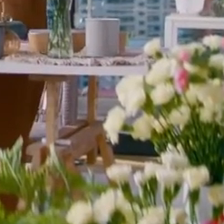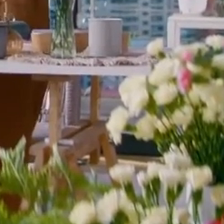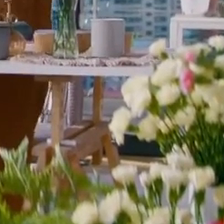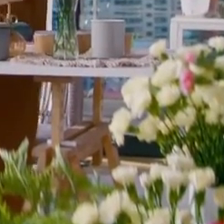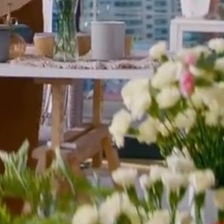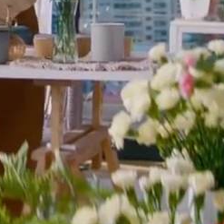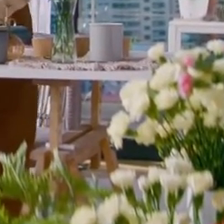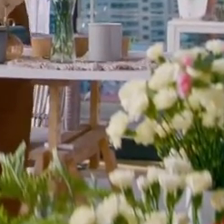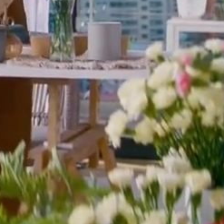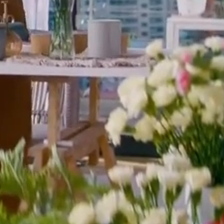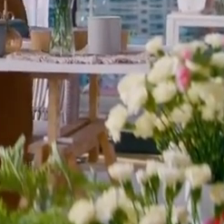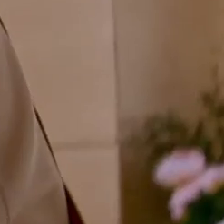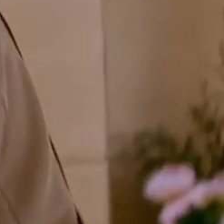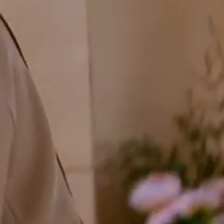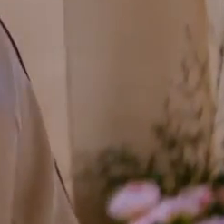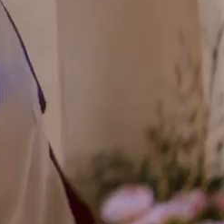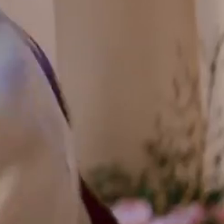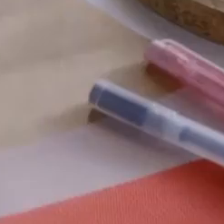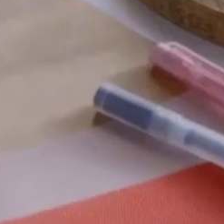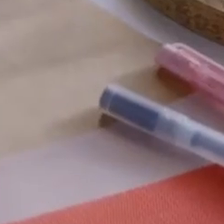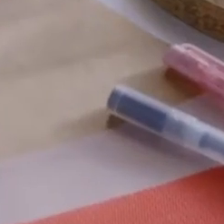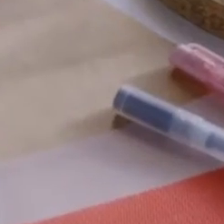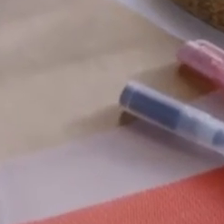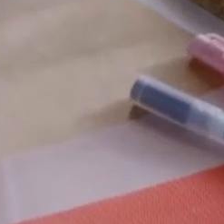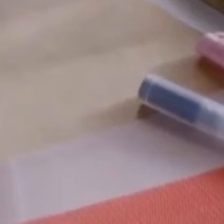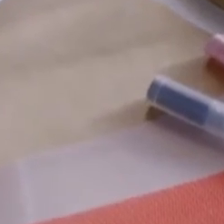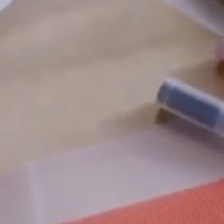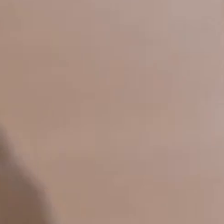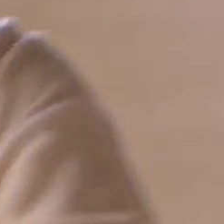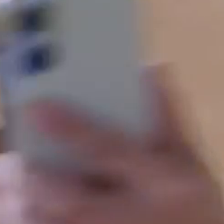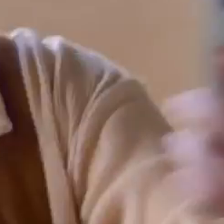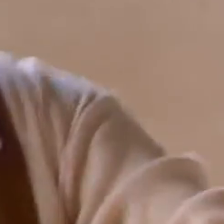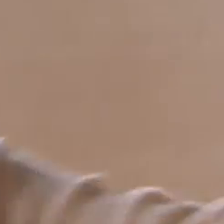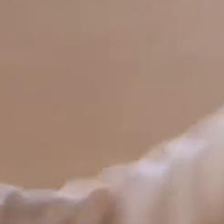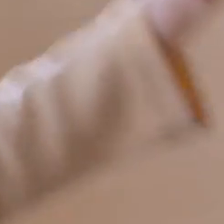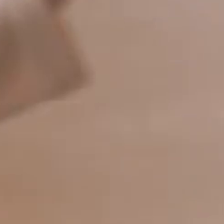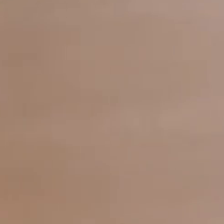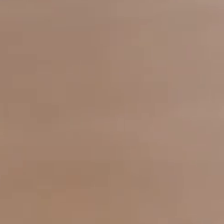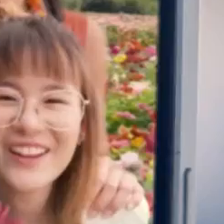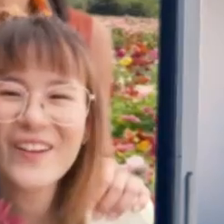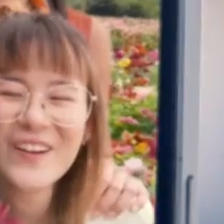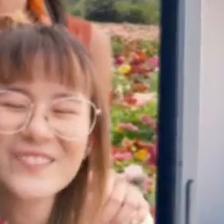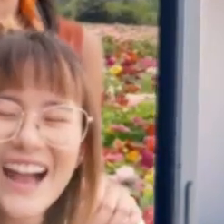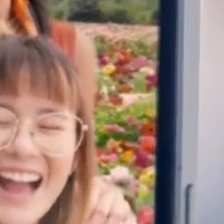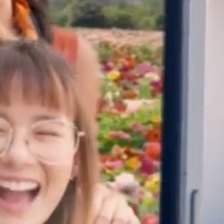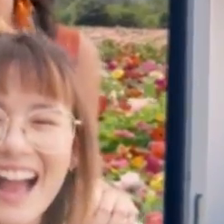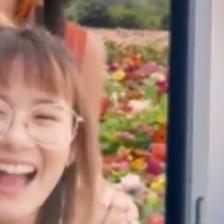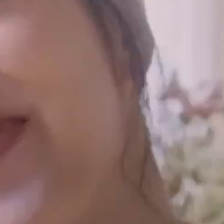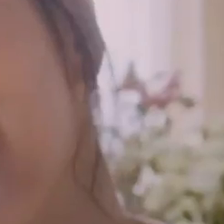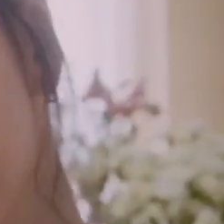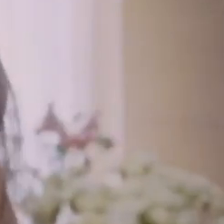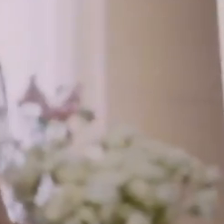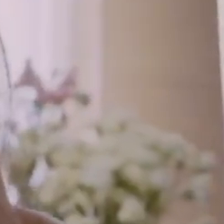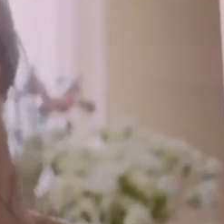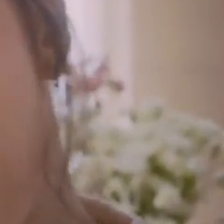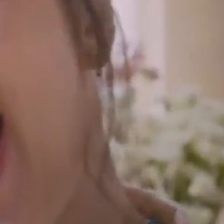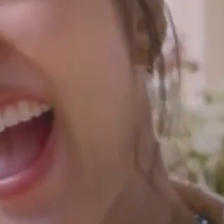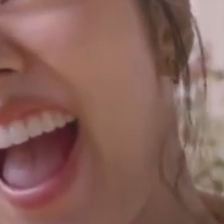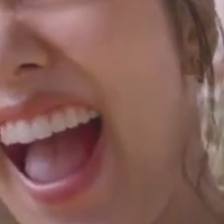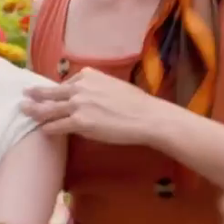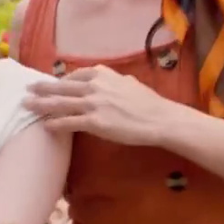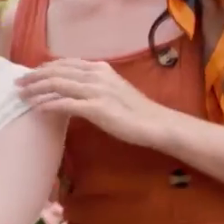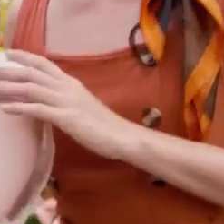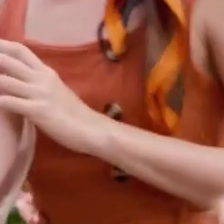Dreams of green, red roses too. I see them